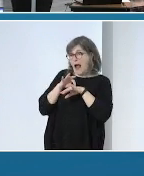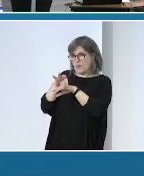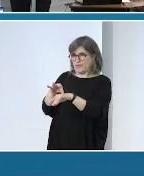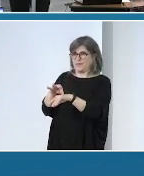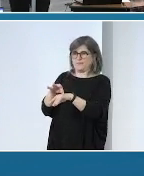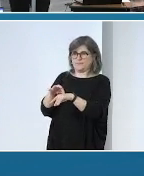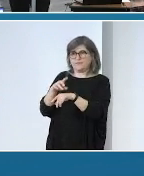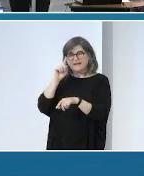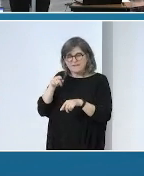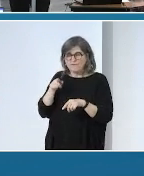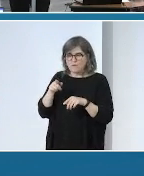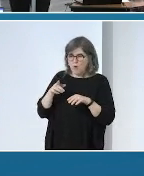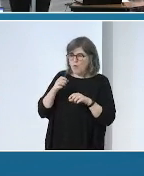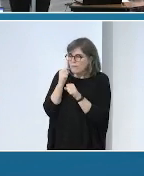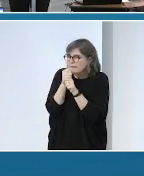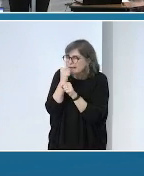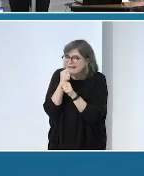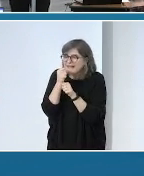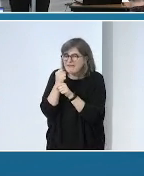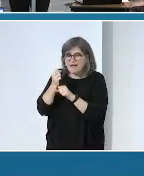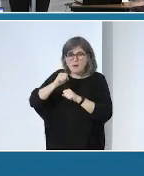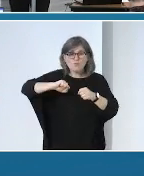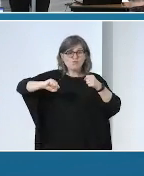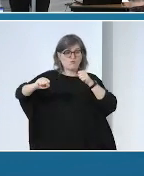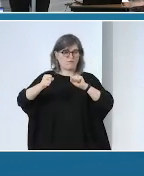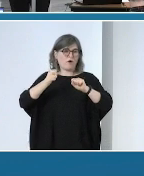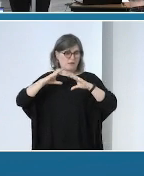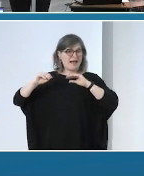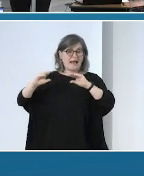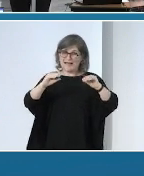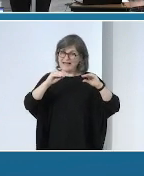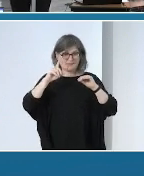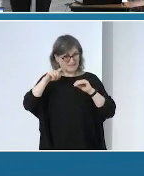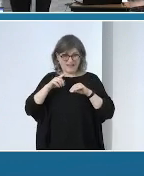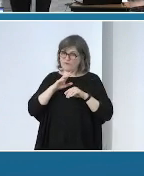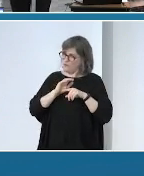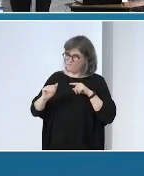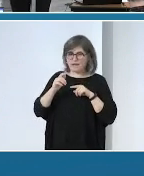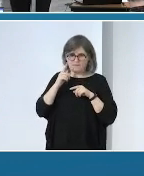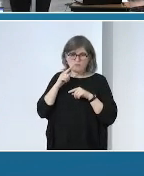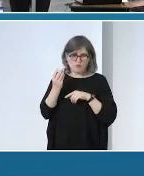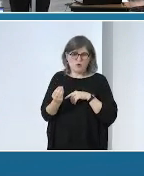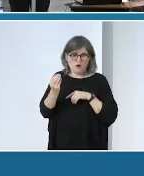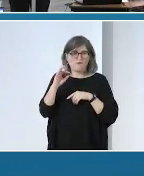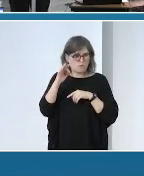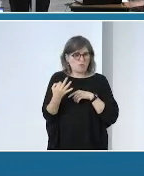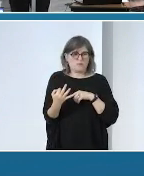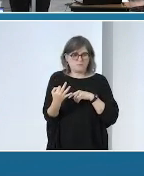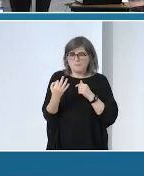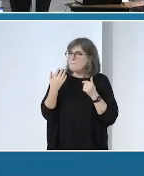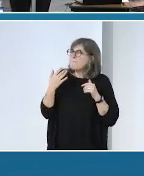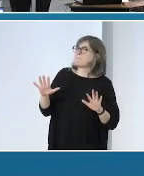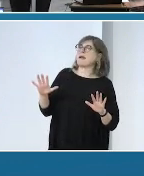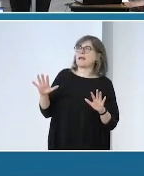vestibulaire, il faut beaucoup le faire de travail de mouvement dans l'espace. Mais cela étant, il ne faut pas non